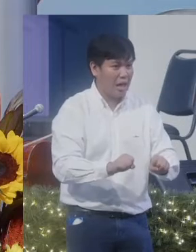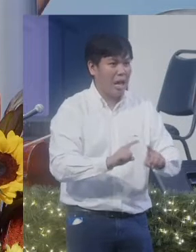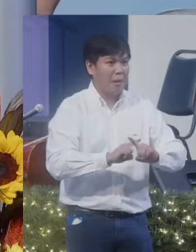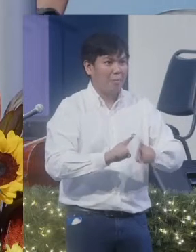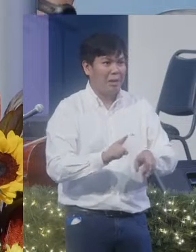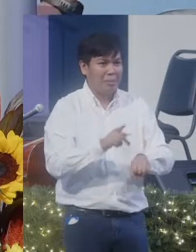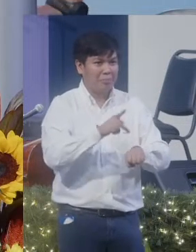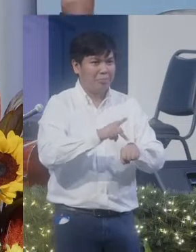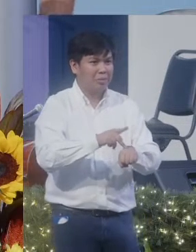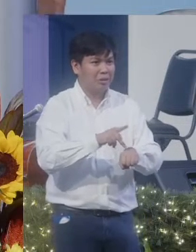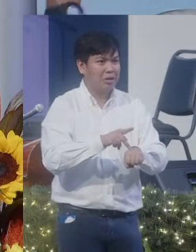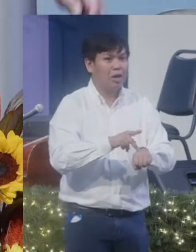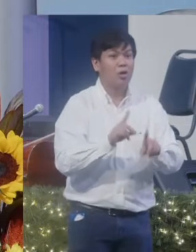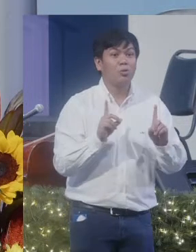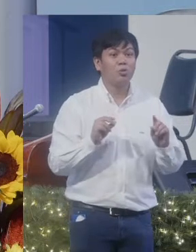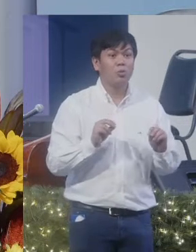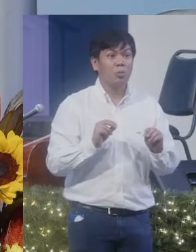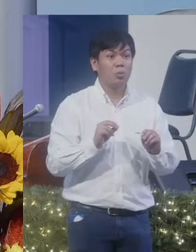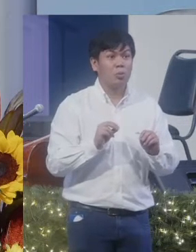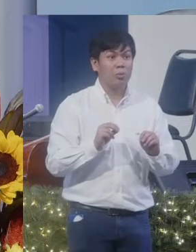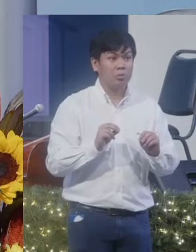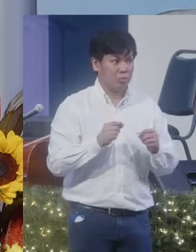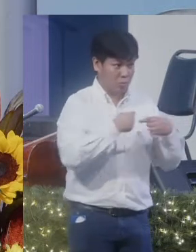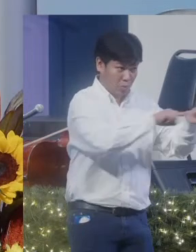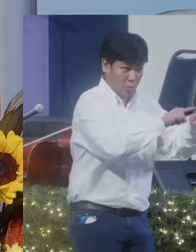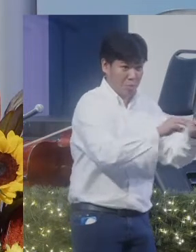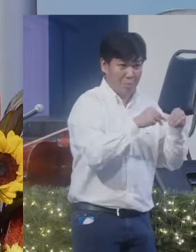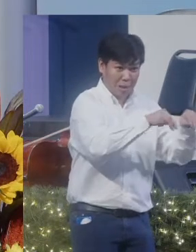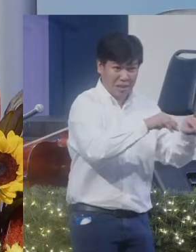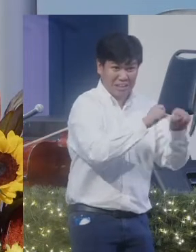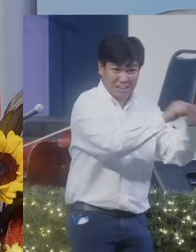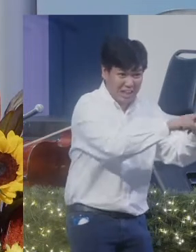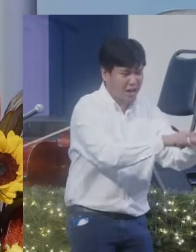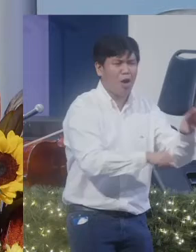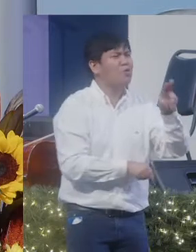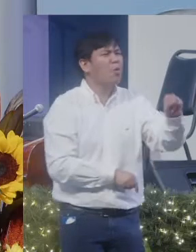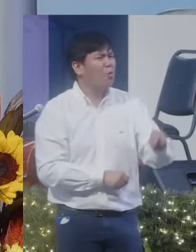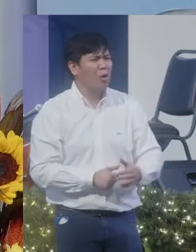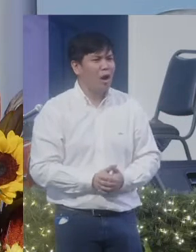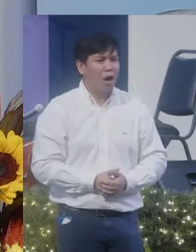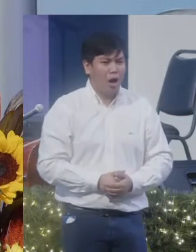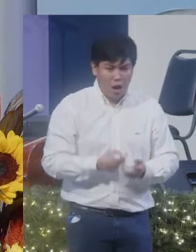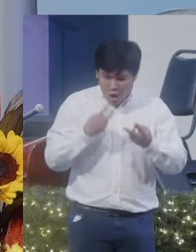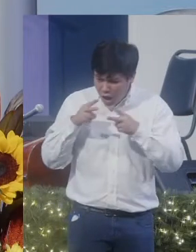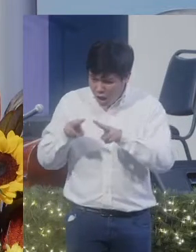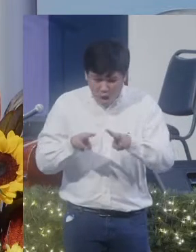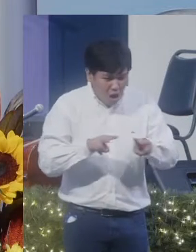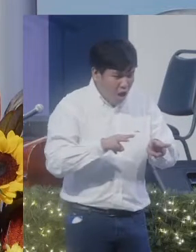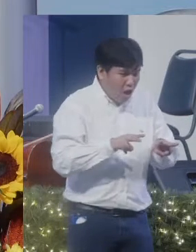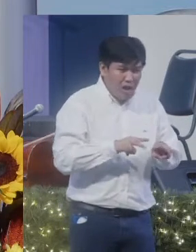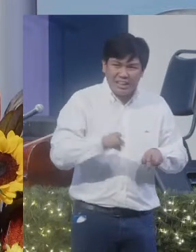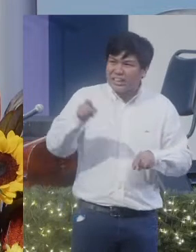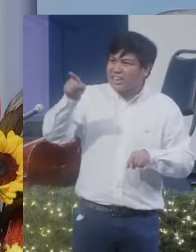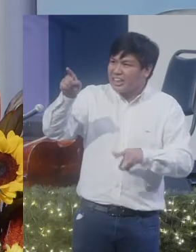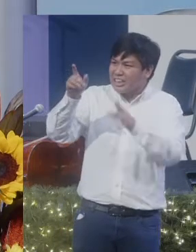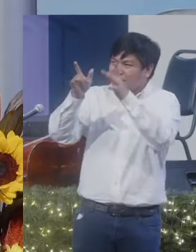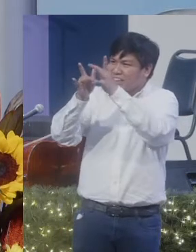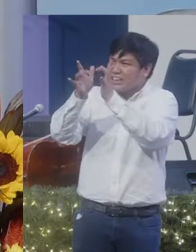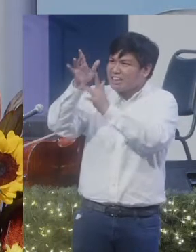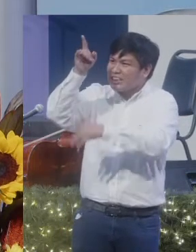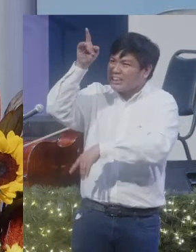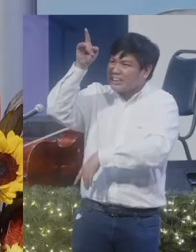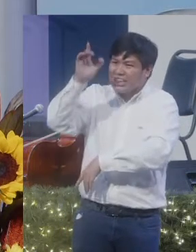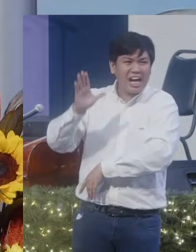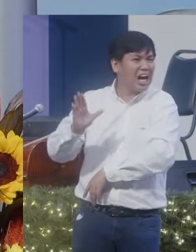Ano ang kanyang reaksyon? Nung siya ay makatapat sa banal na Diyos, anong